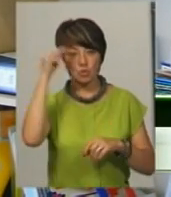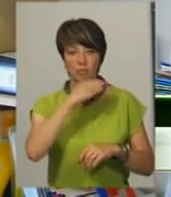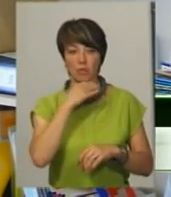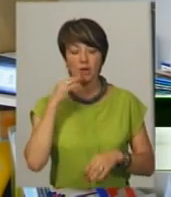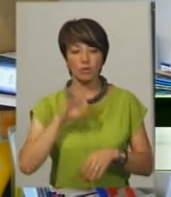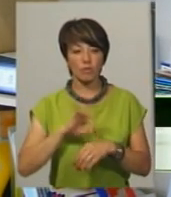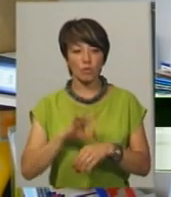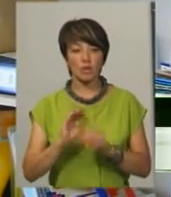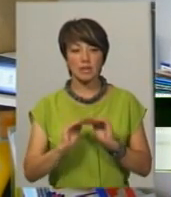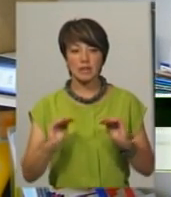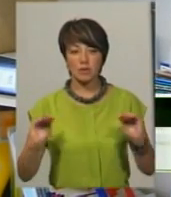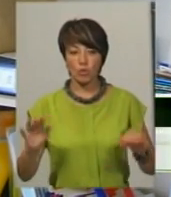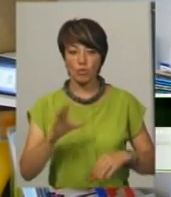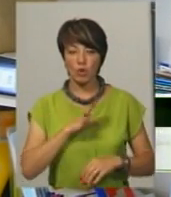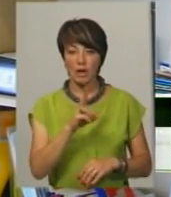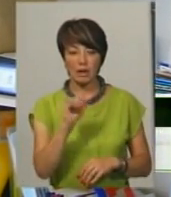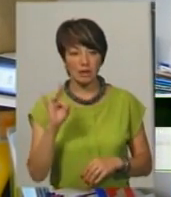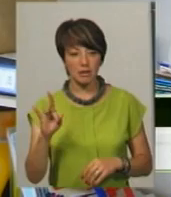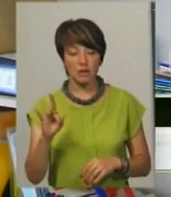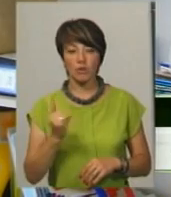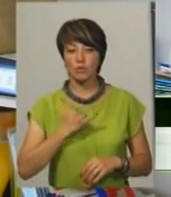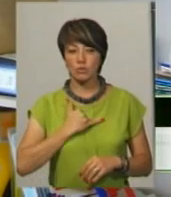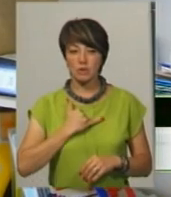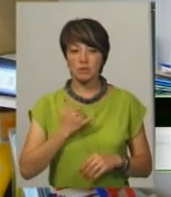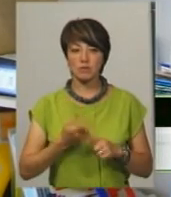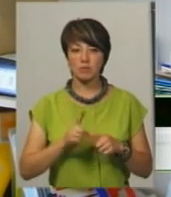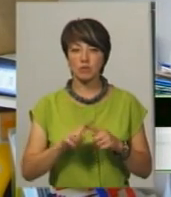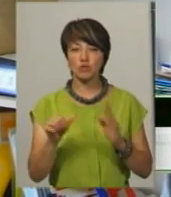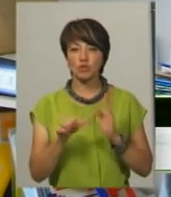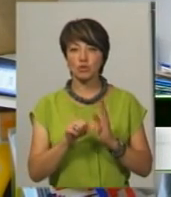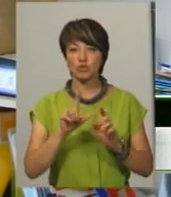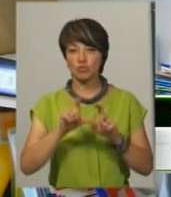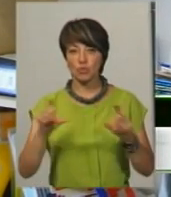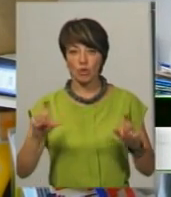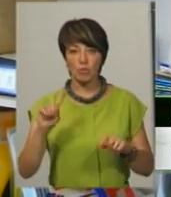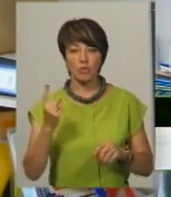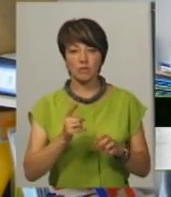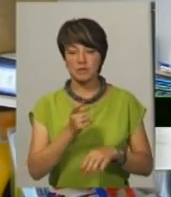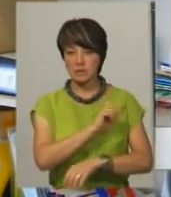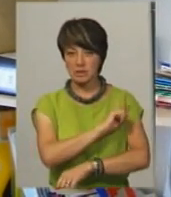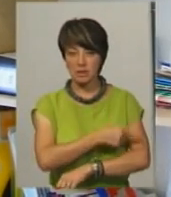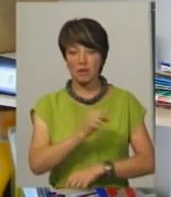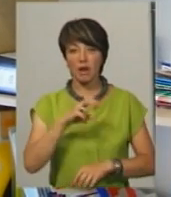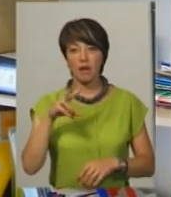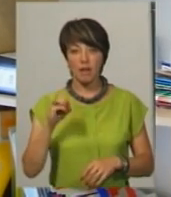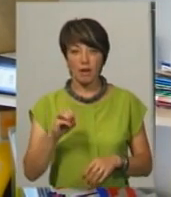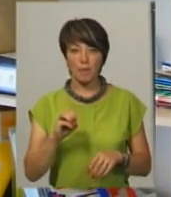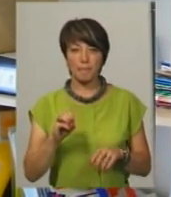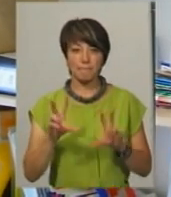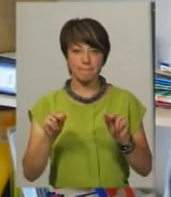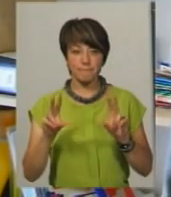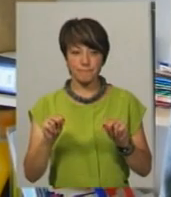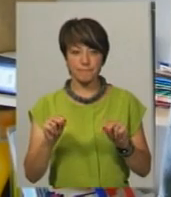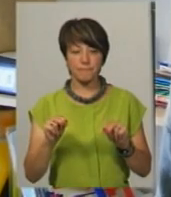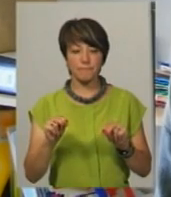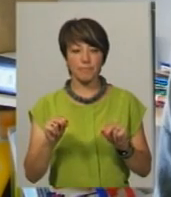багато хворіло діток, кір в нас був, це 6-та школа, в нас кір дуже був, але дякувати, ну я